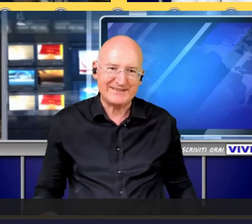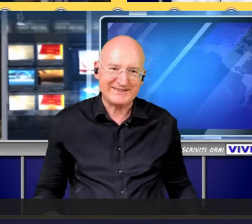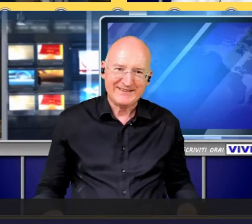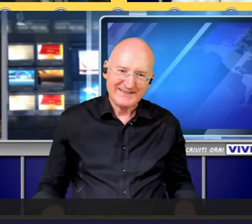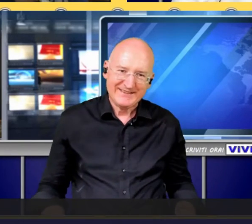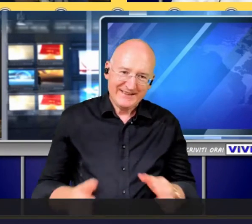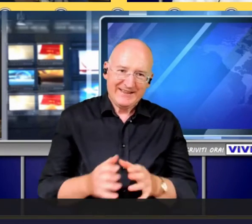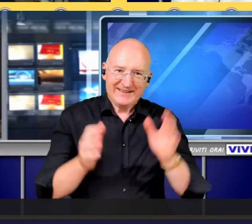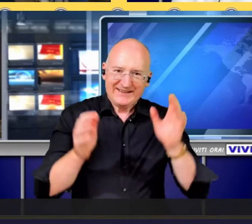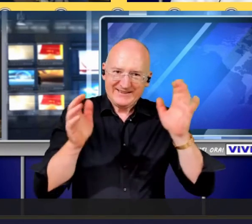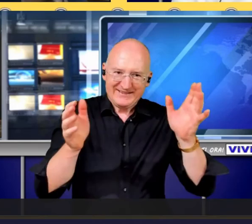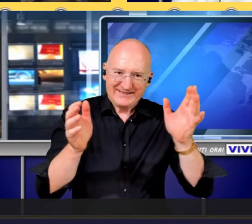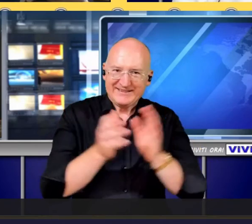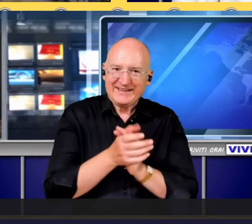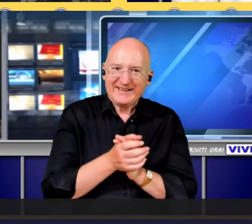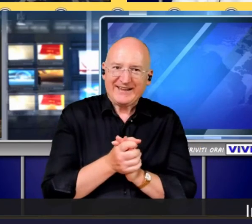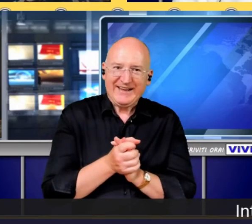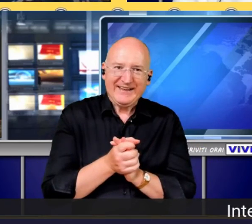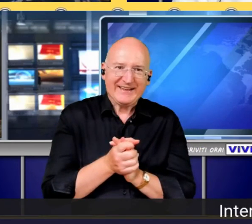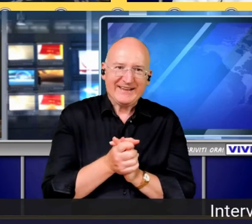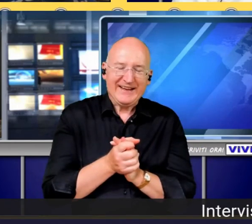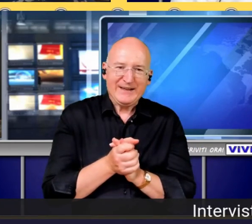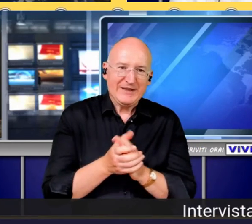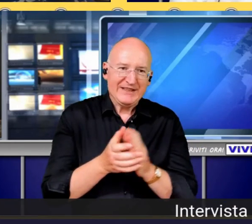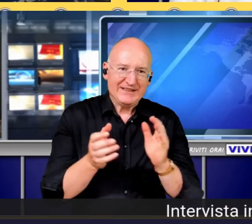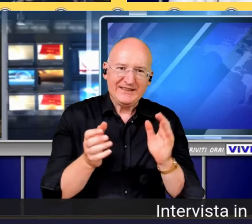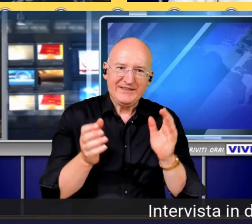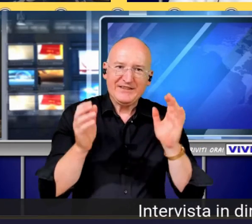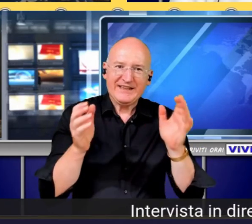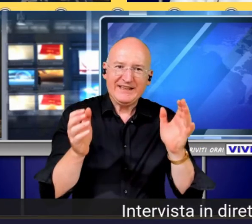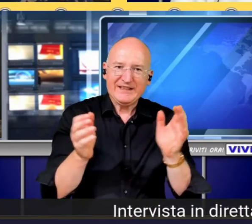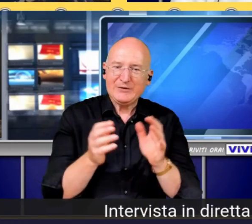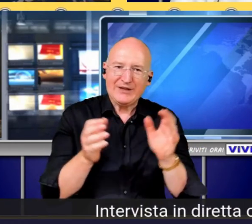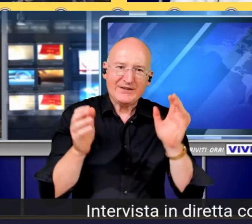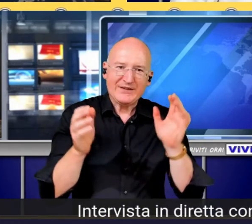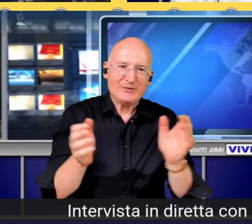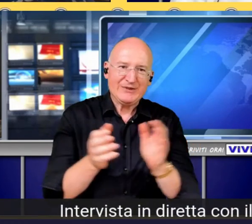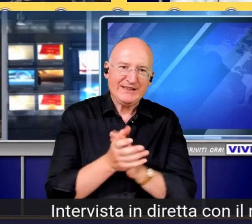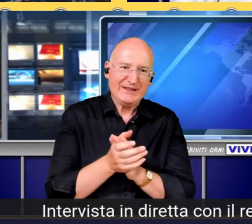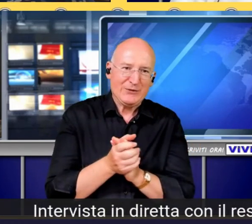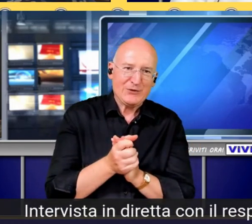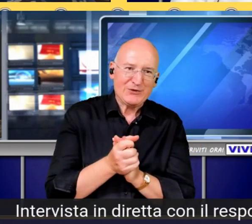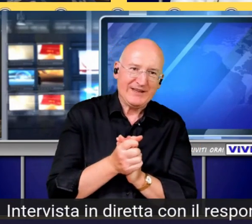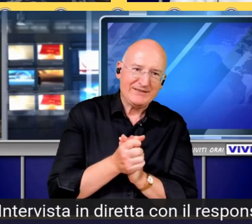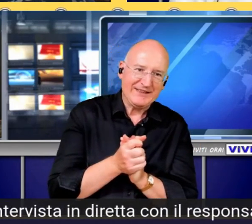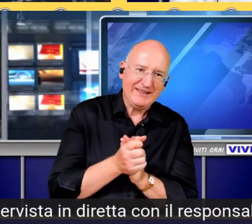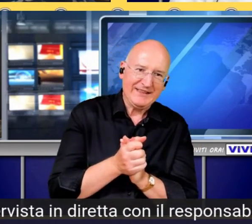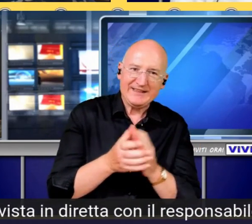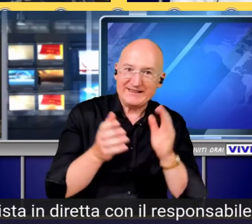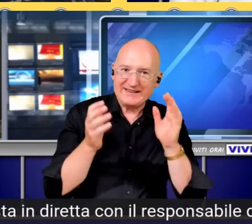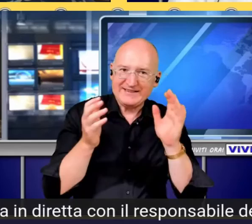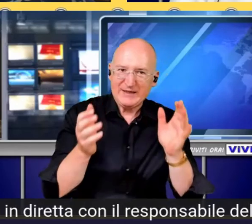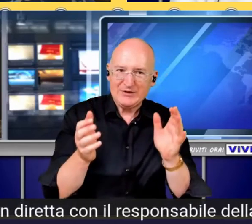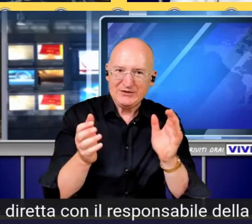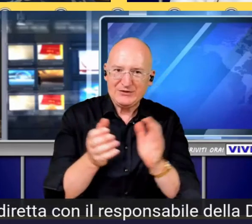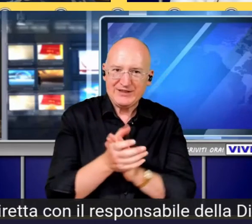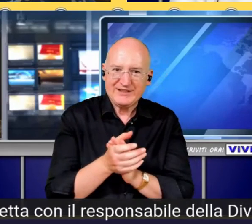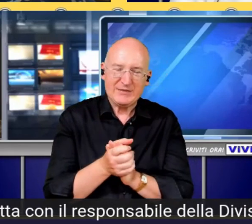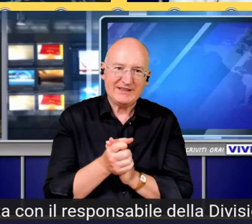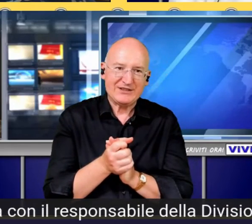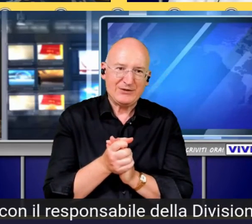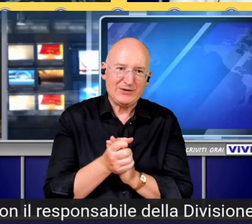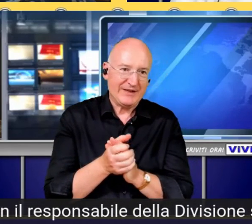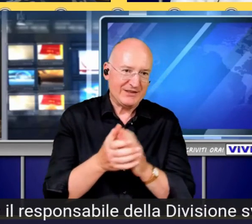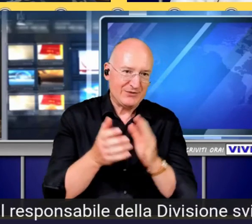facciamo un cambio alla pari. Giusto per alleggerire un po' la trasmissione. Cari amici di Vivitalia TV, anche questa puntata di Focus va a finire. Ringraziamo la